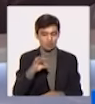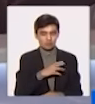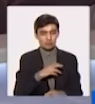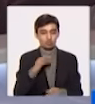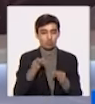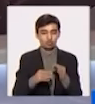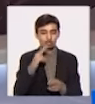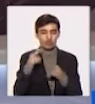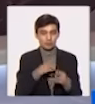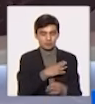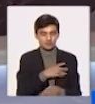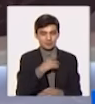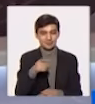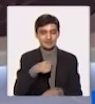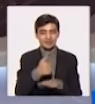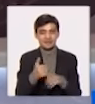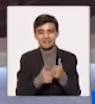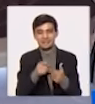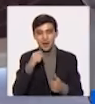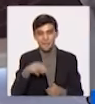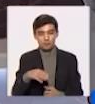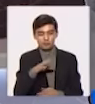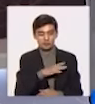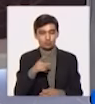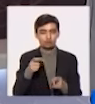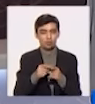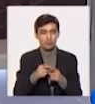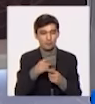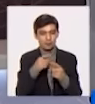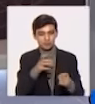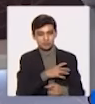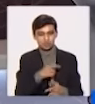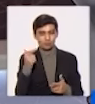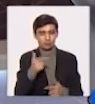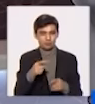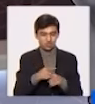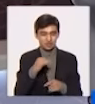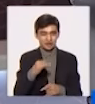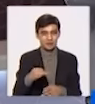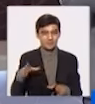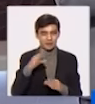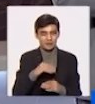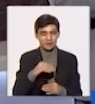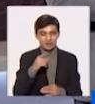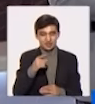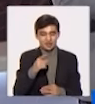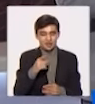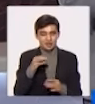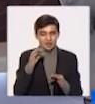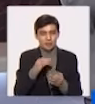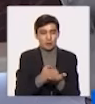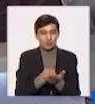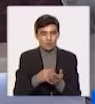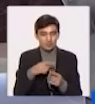арыз түсірді. Мәжіліс төрағасының орынбасары мұндай сөзді атаулы әлеуметтік көмекке байланысты шыққан қарбалас кезінде айтқан еді.